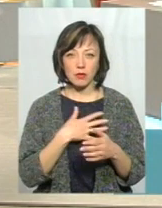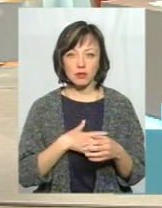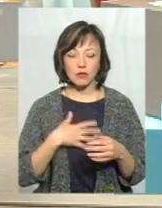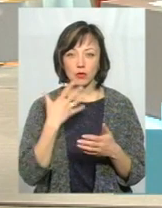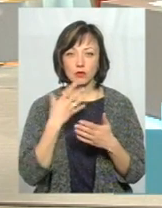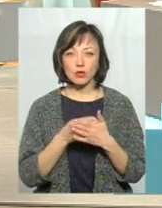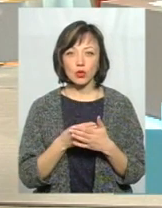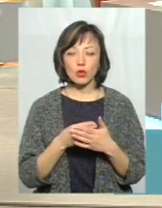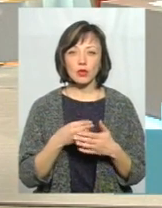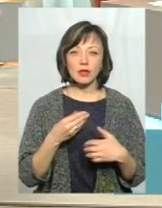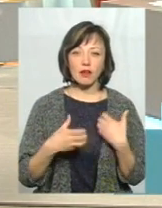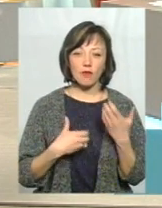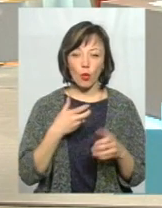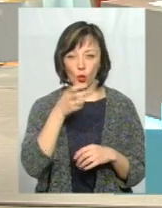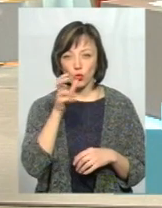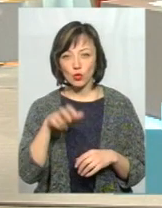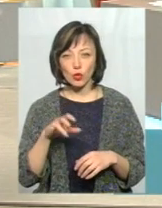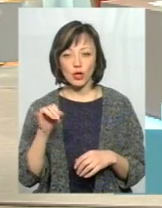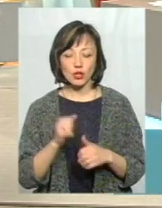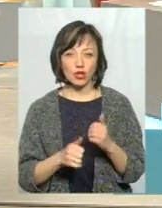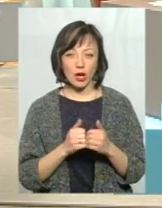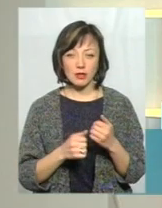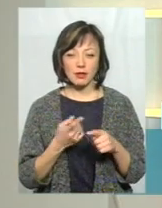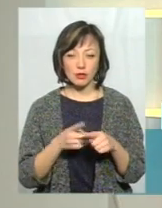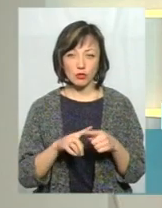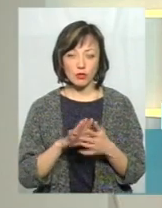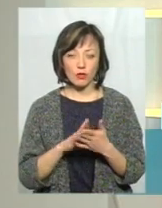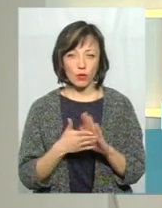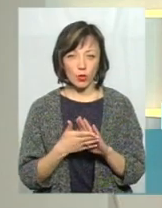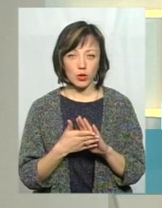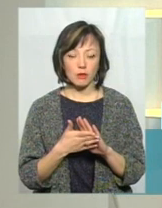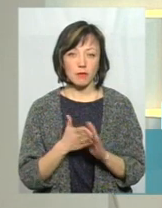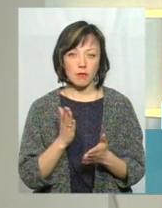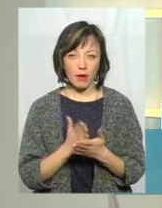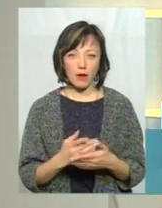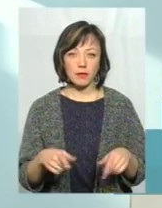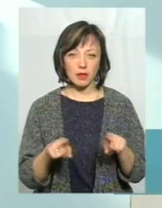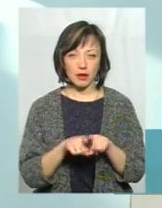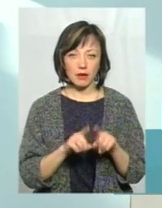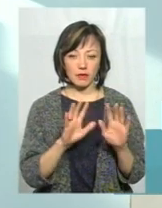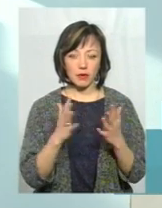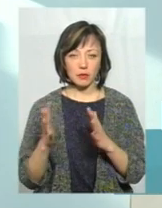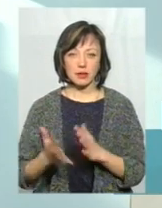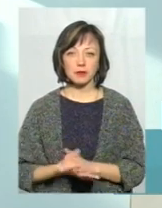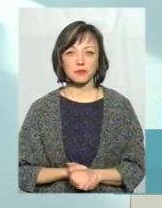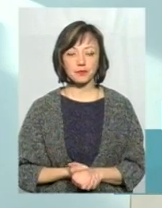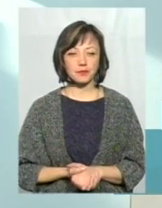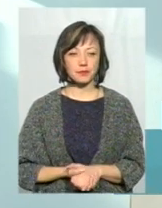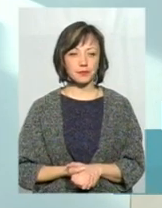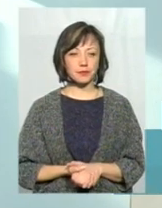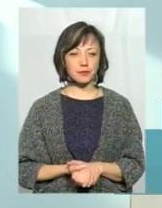про свою тривогу і тугу. І дуже часто на цьому фоні ми маємо суїцидальні